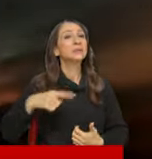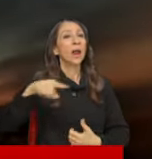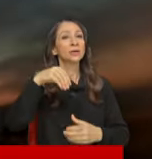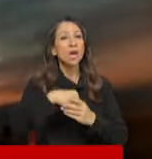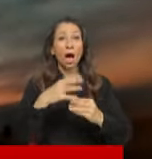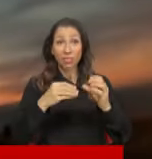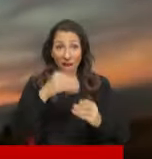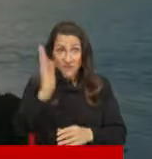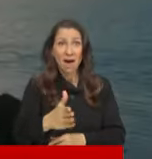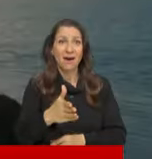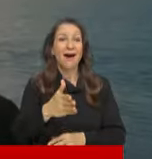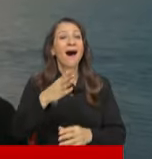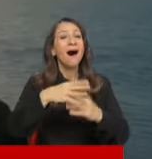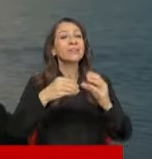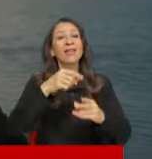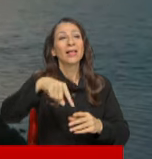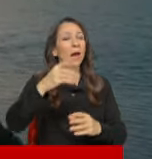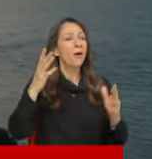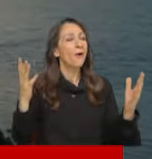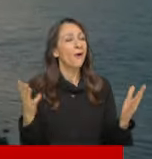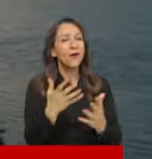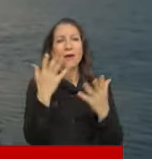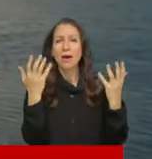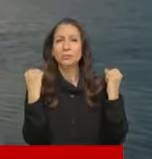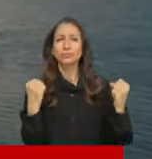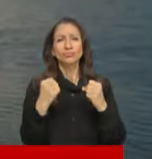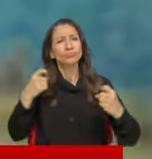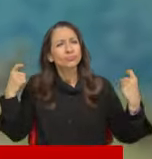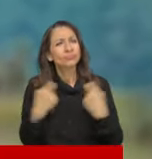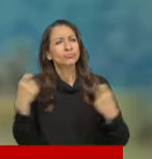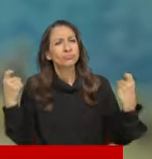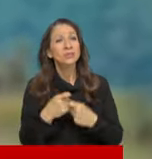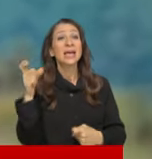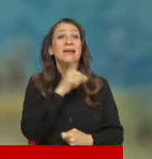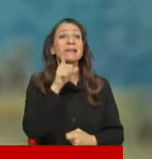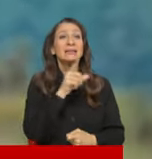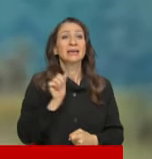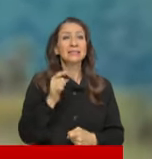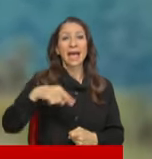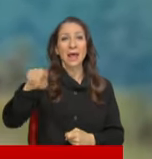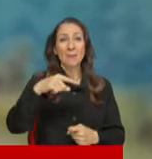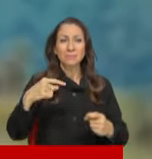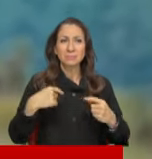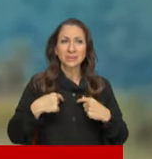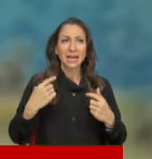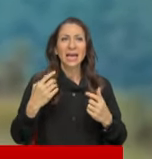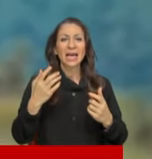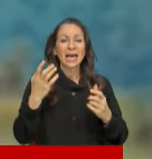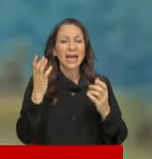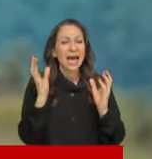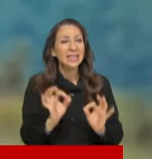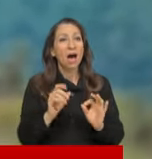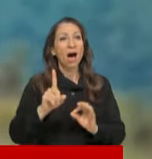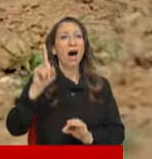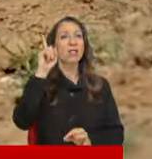Adanalılar da vardı Adanalılar öyle Yaman savaştılar ki İngiliz askerleri Bizimkilerde